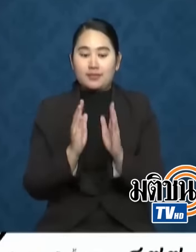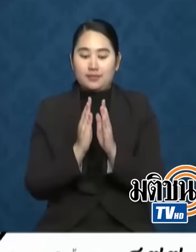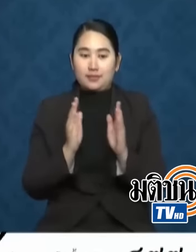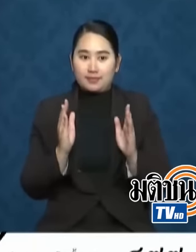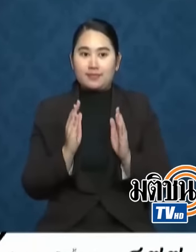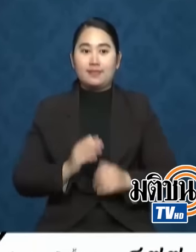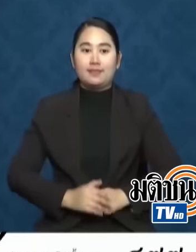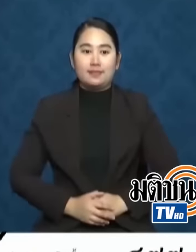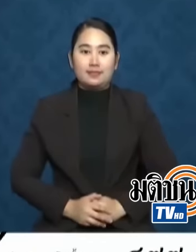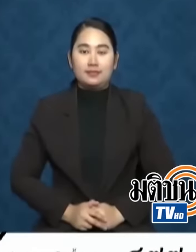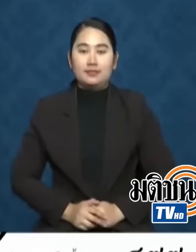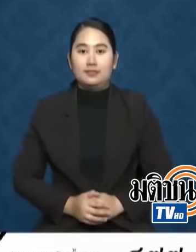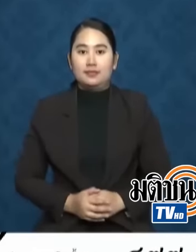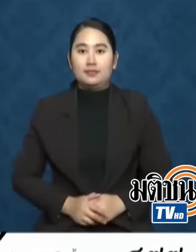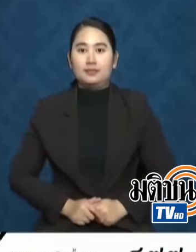ธานครับ